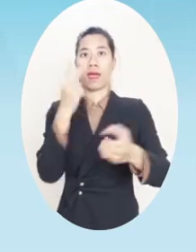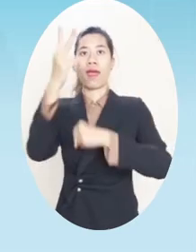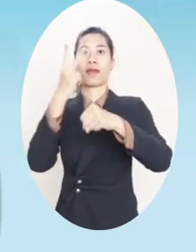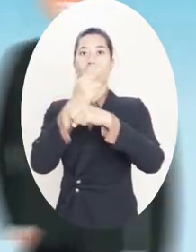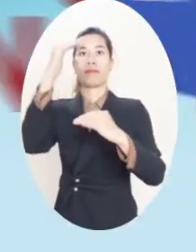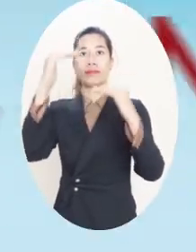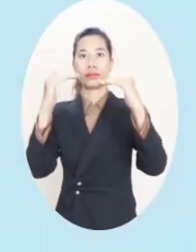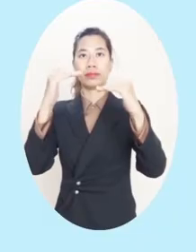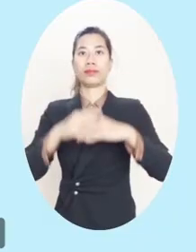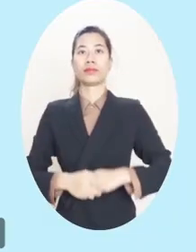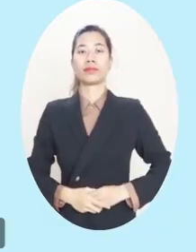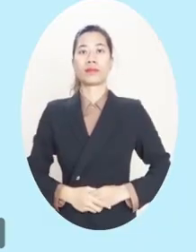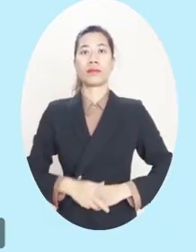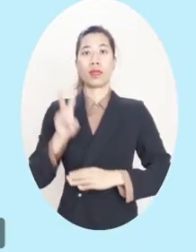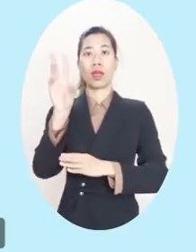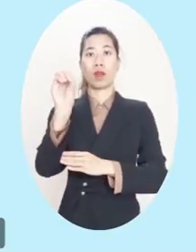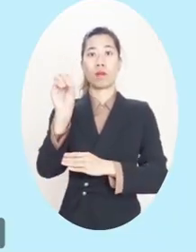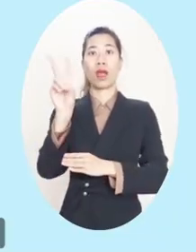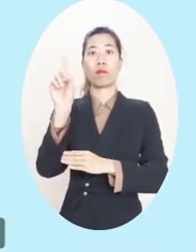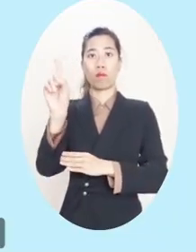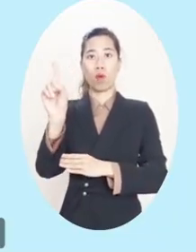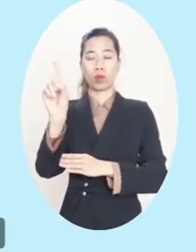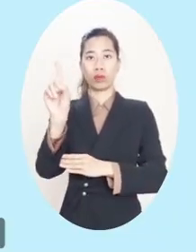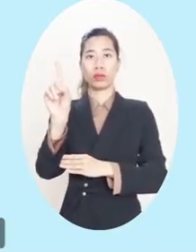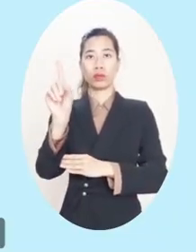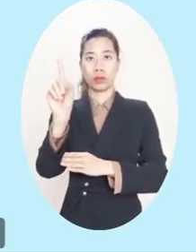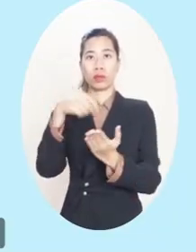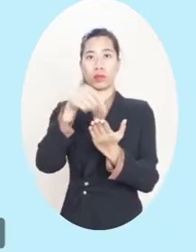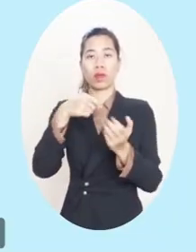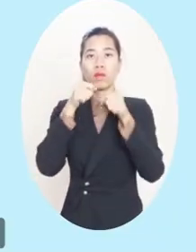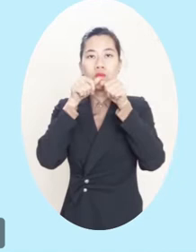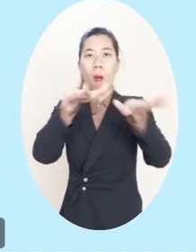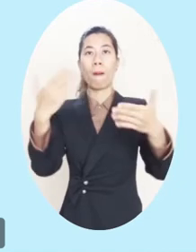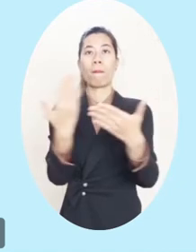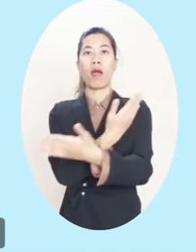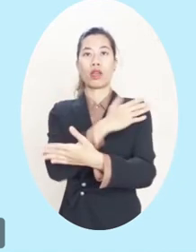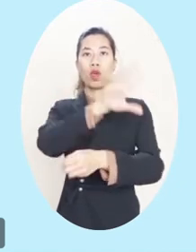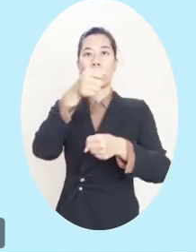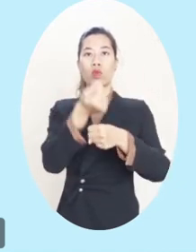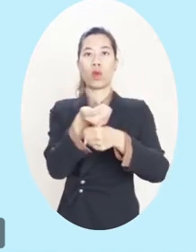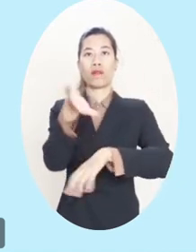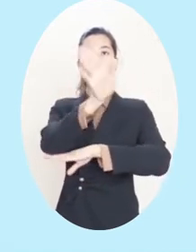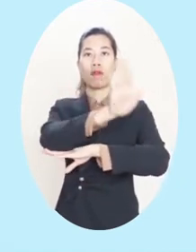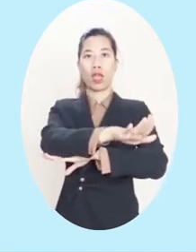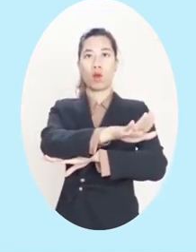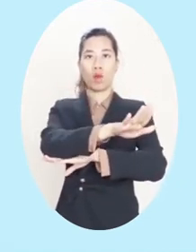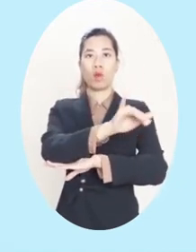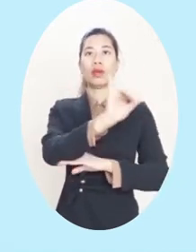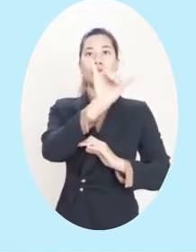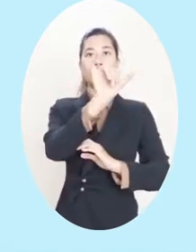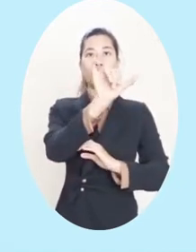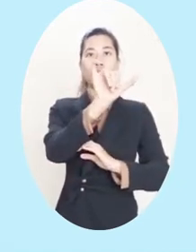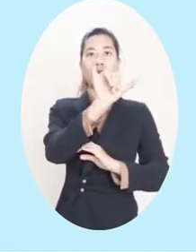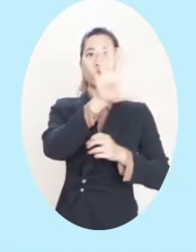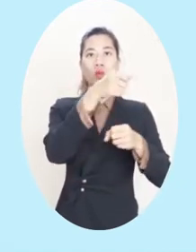2 năm. Kể từ năm 2021, khi bộ luật có hiệu lực, tuổi nghỉ hưu của người lao động trong điều kiện lao động bình thường là đủ